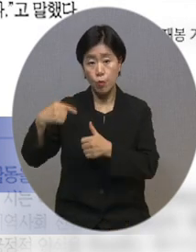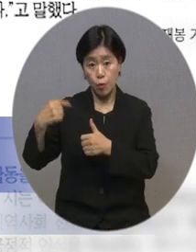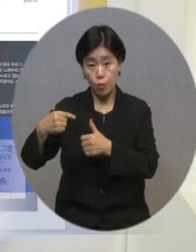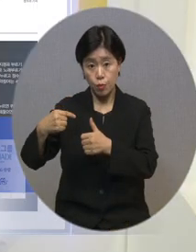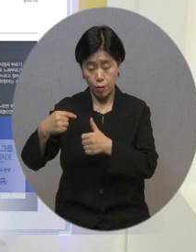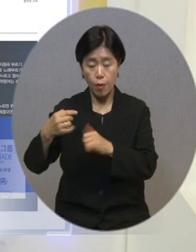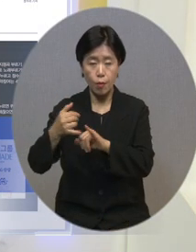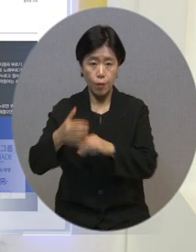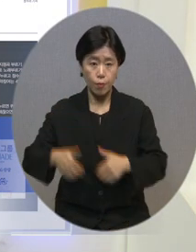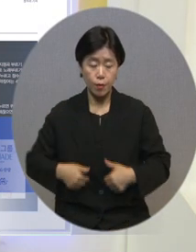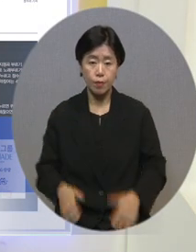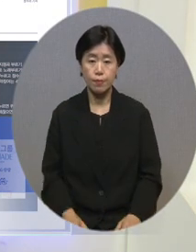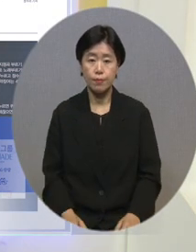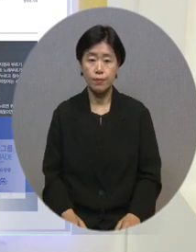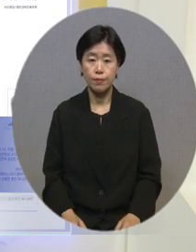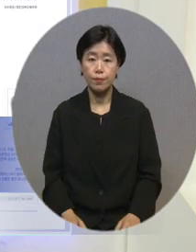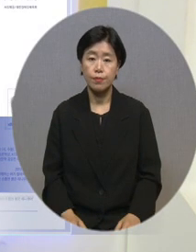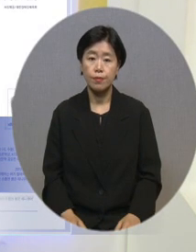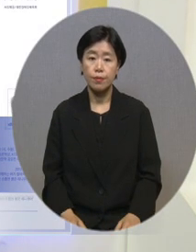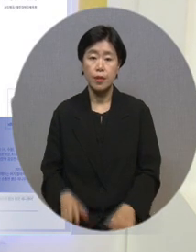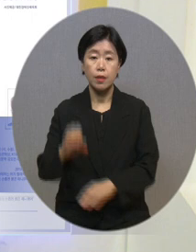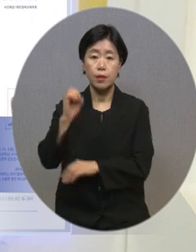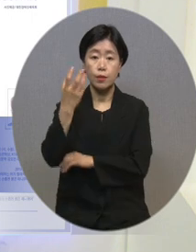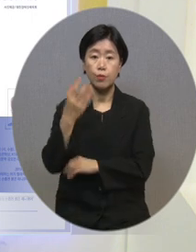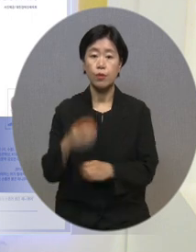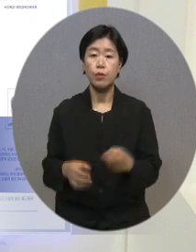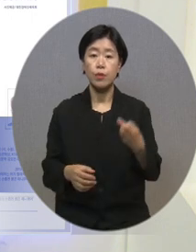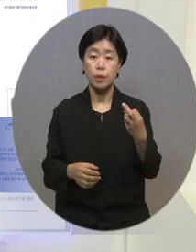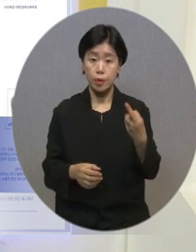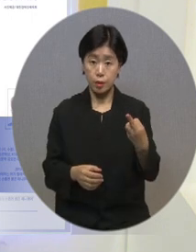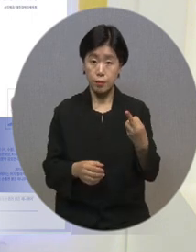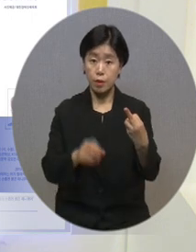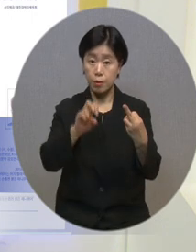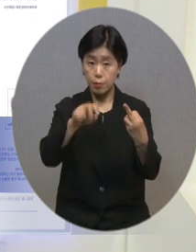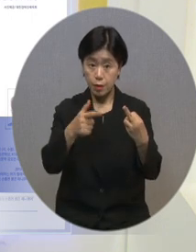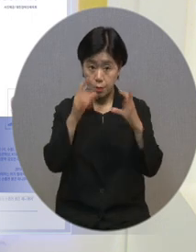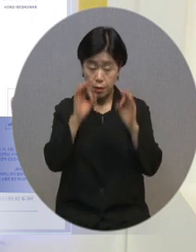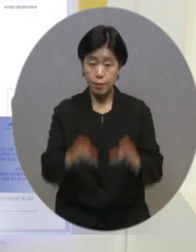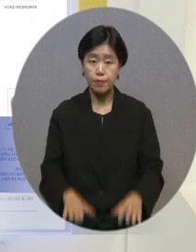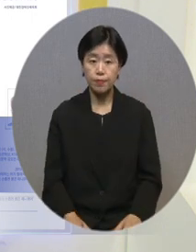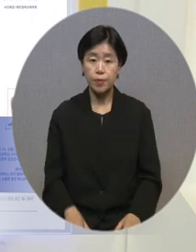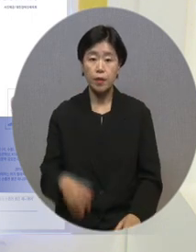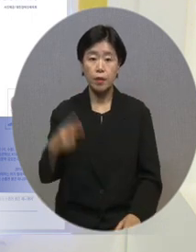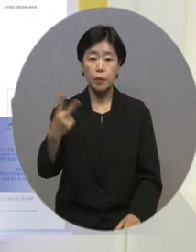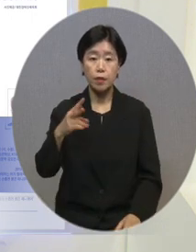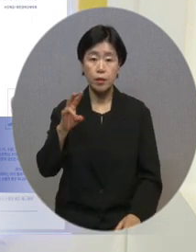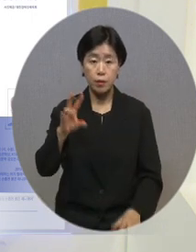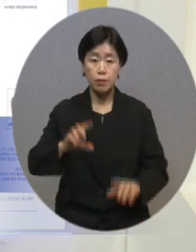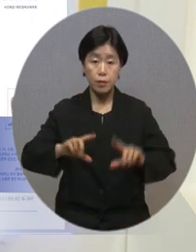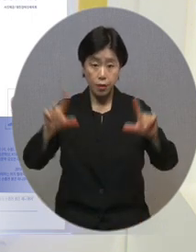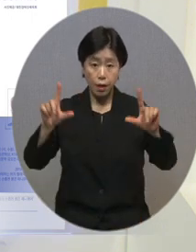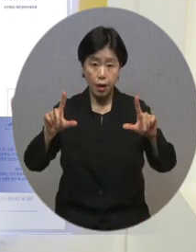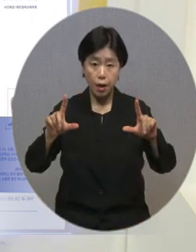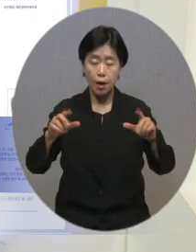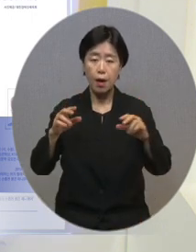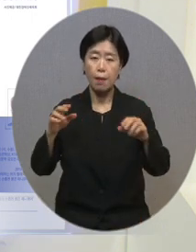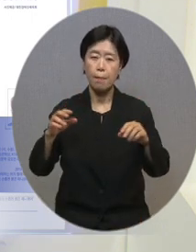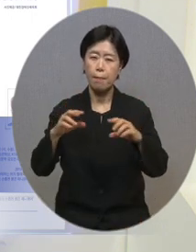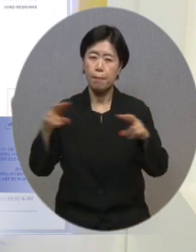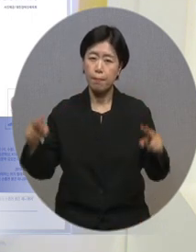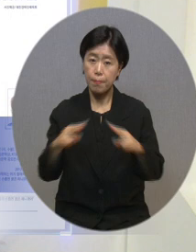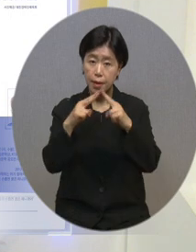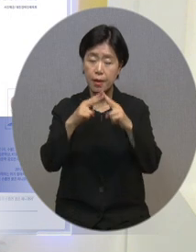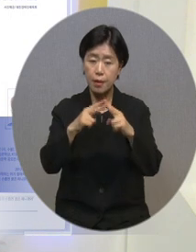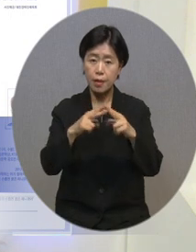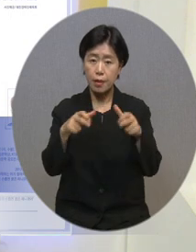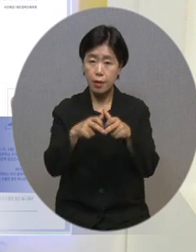합니다 계속해서 장애 신문 12면 소식입니다 204 파리 패럴림픽 대회가 100일 앞으로